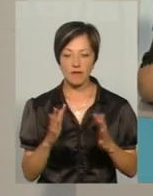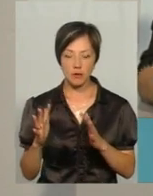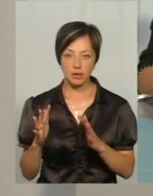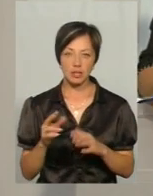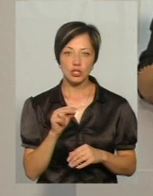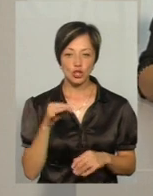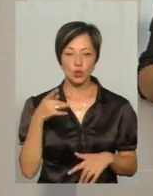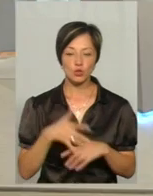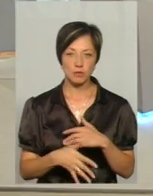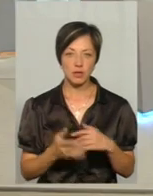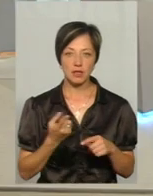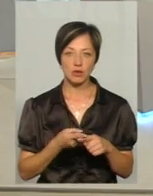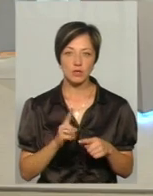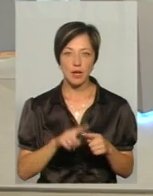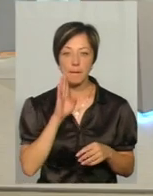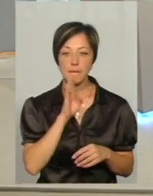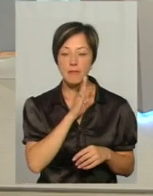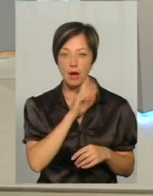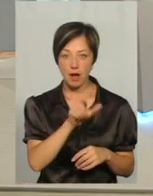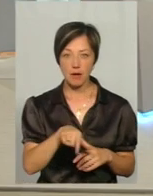Тарас, чи розуміли оці горе-мами, які